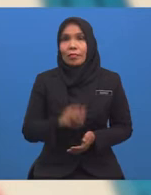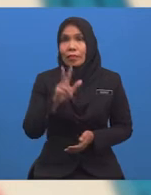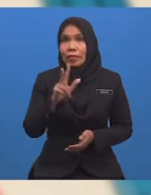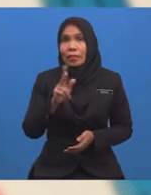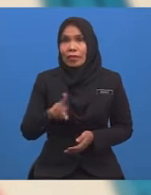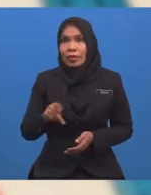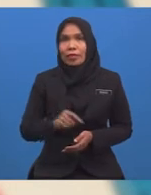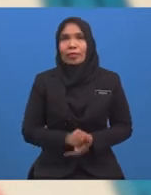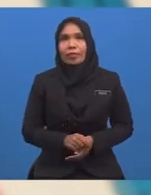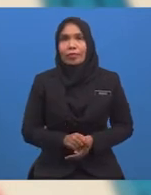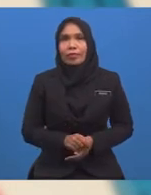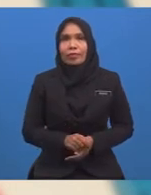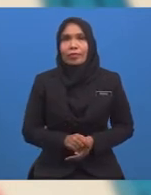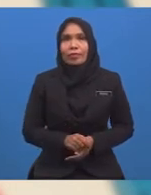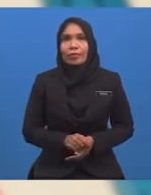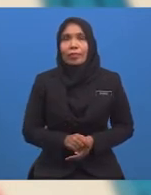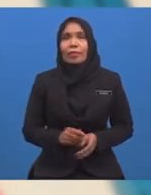buah orange